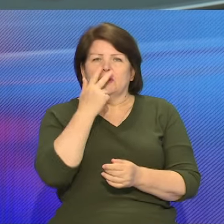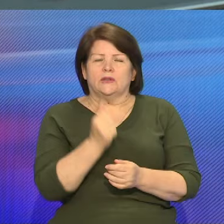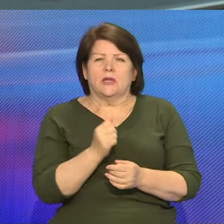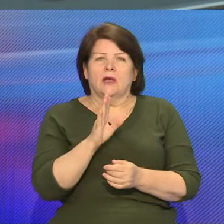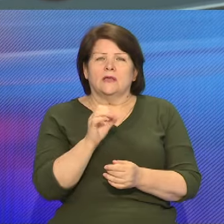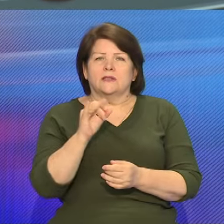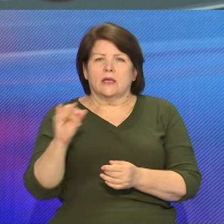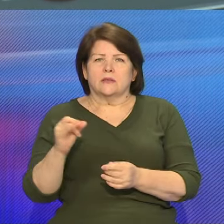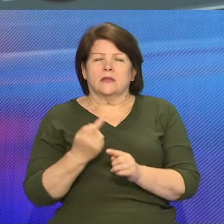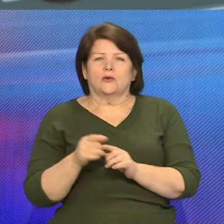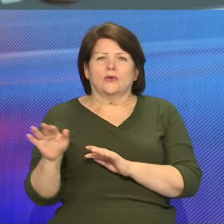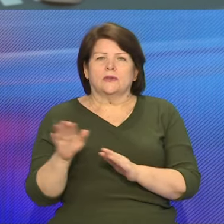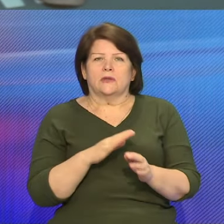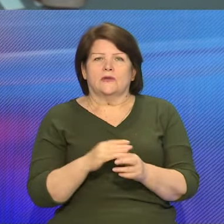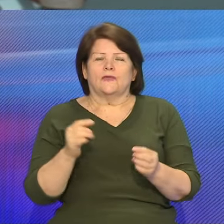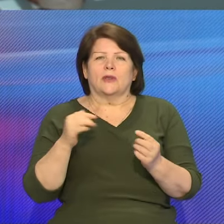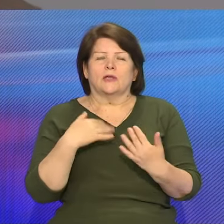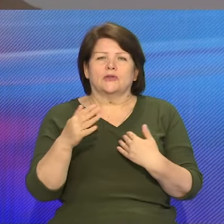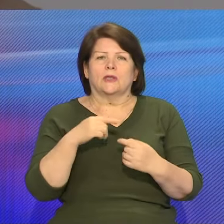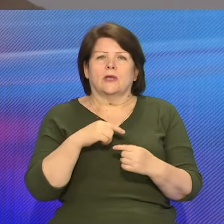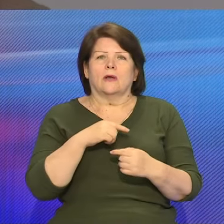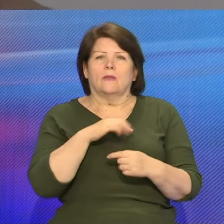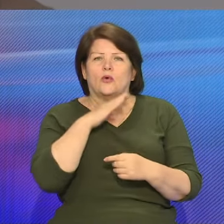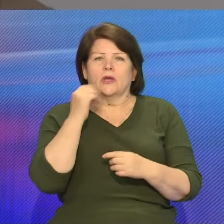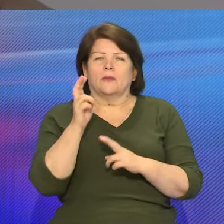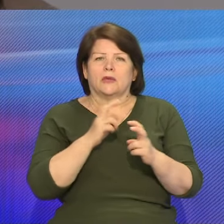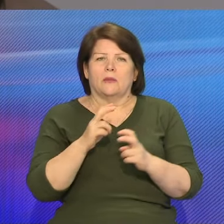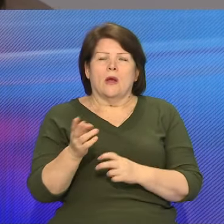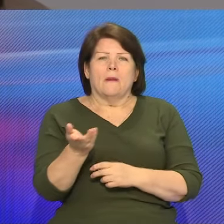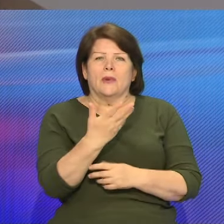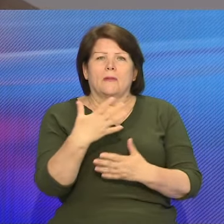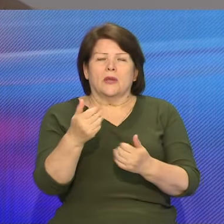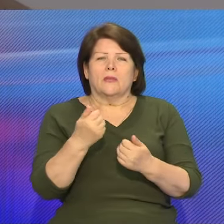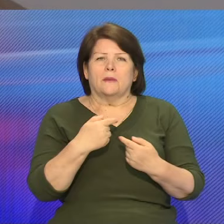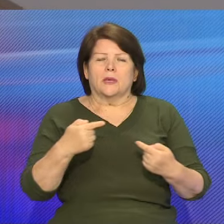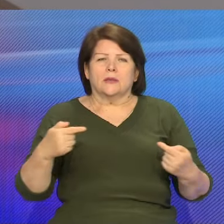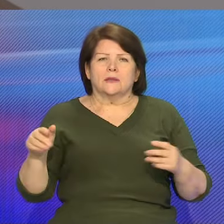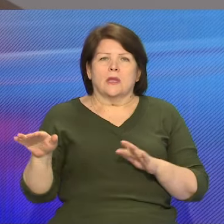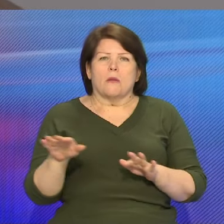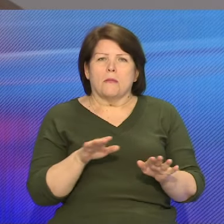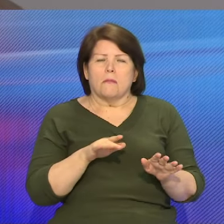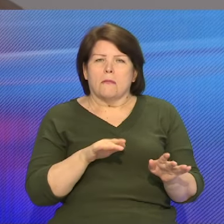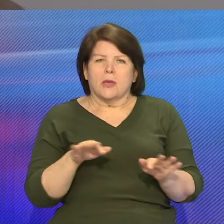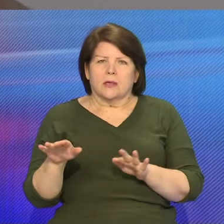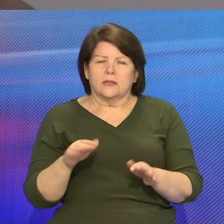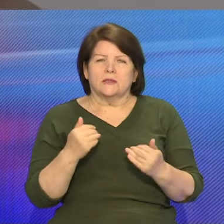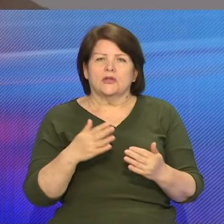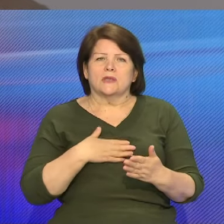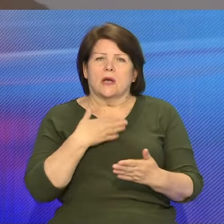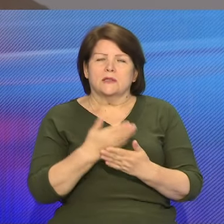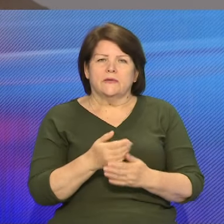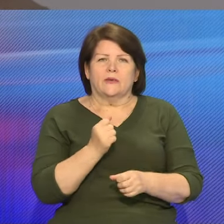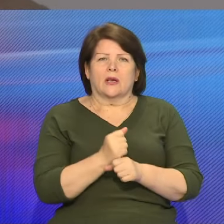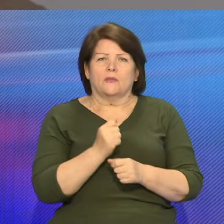дзейнічаюць у дачыненні да шэрагу беларускіх прадпрыемстваў. Мы прынімаем все возможныя меры. Сейчас работаем актыўна над сменай